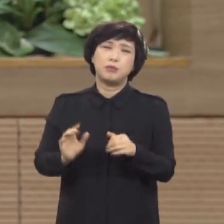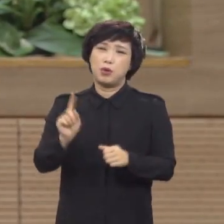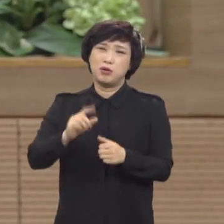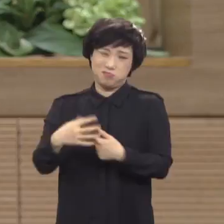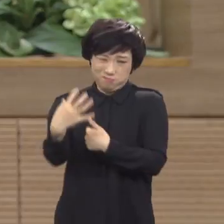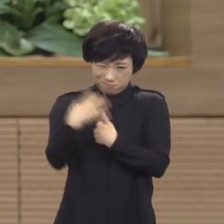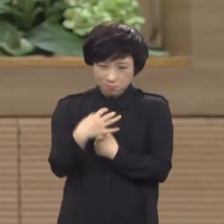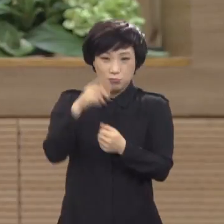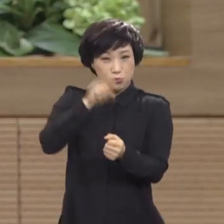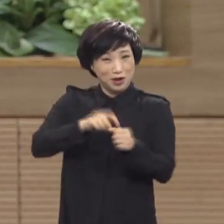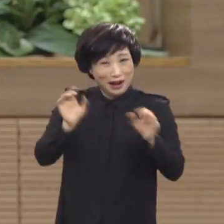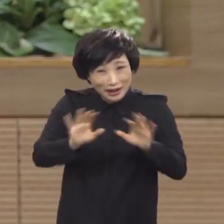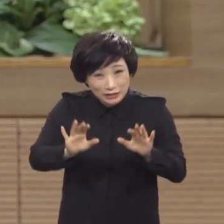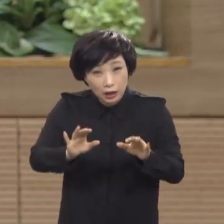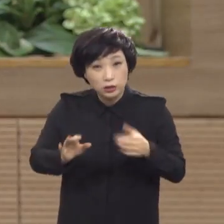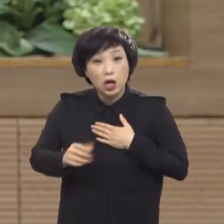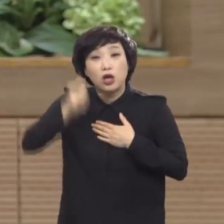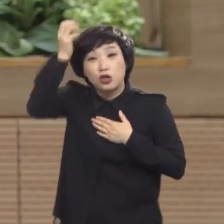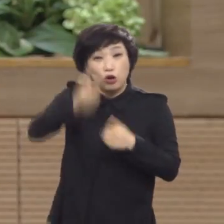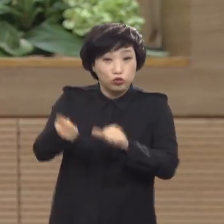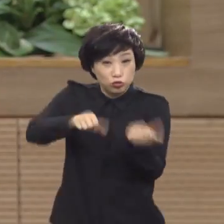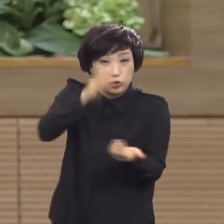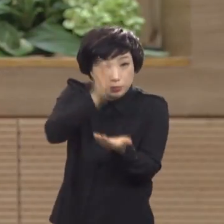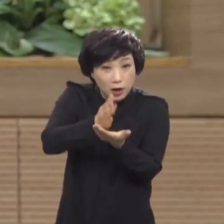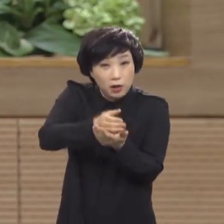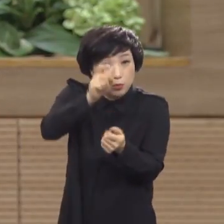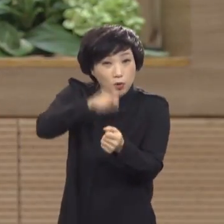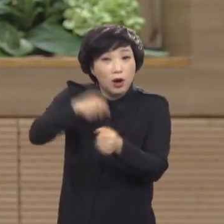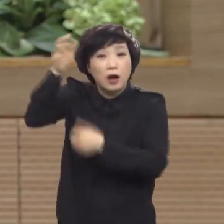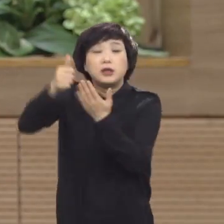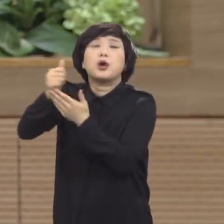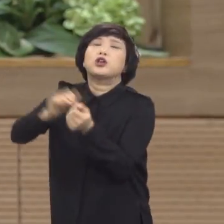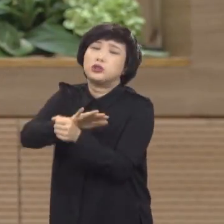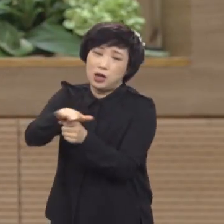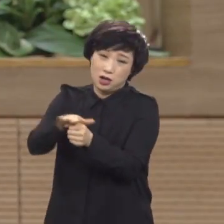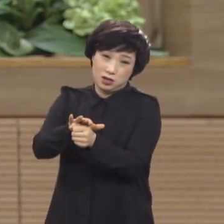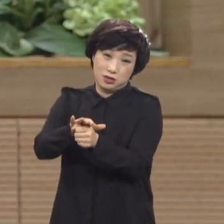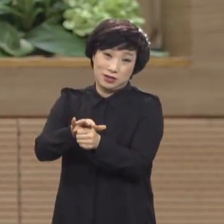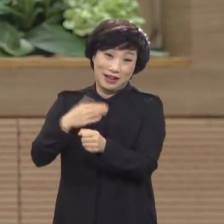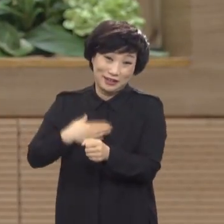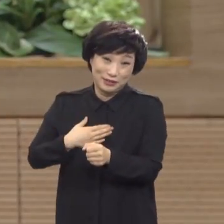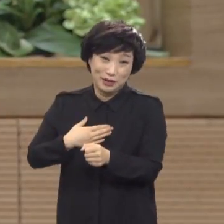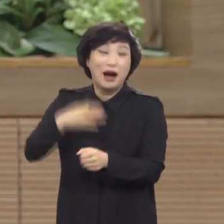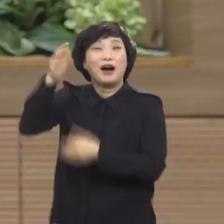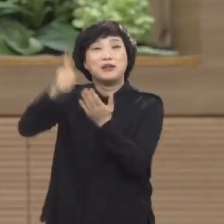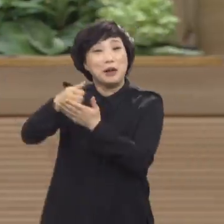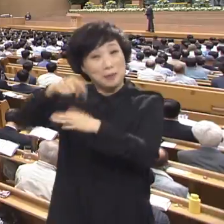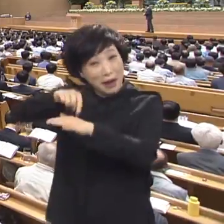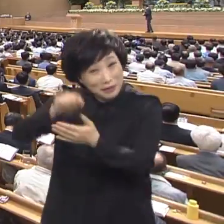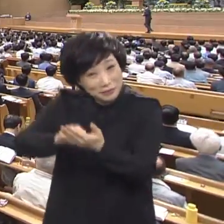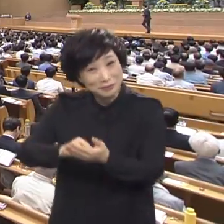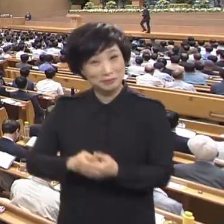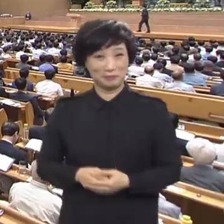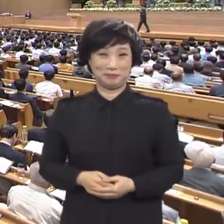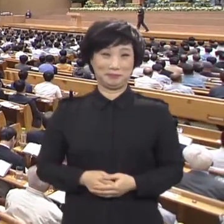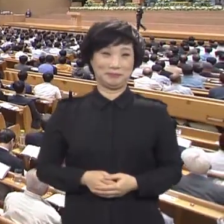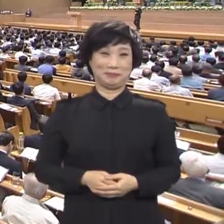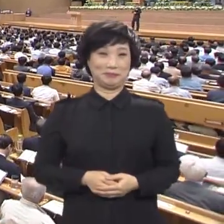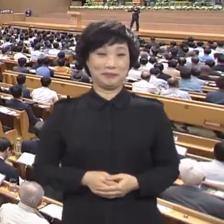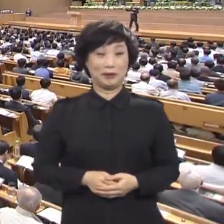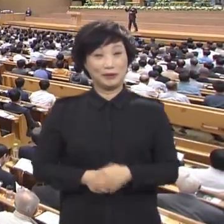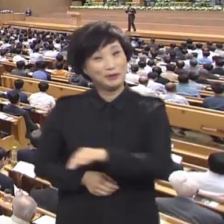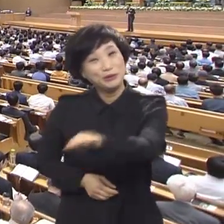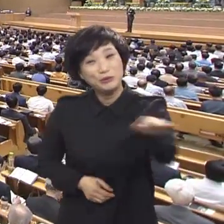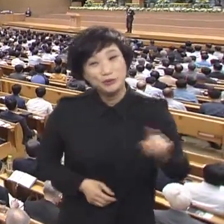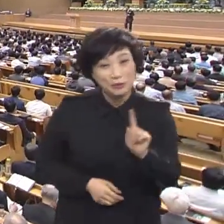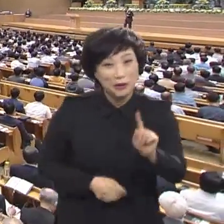아니고 절대 죽지 않게 하려는 하나님의 사랑이요 양심이다 이 말입니다. 근데